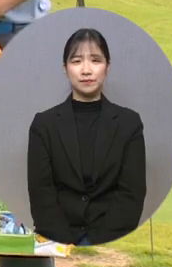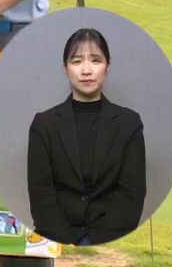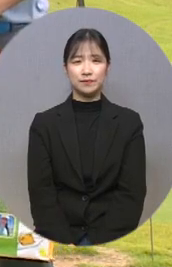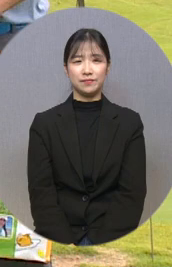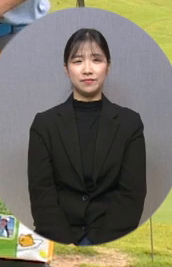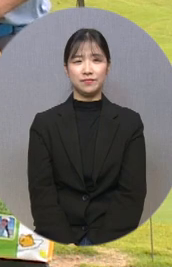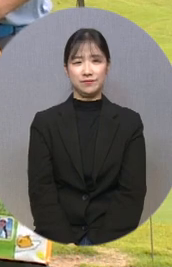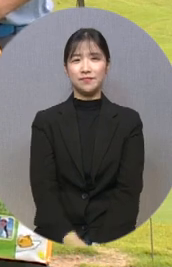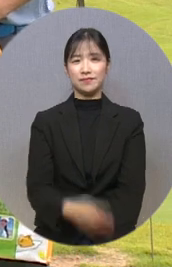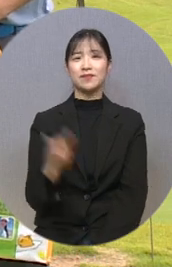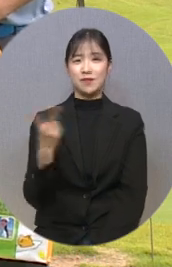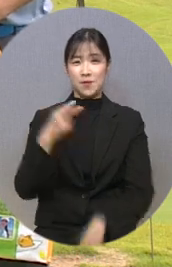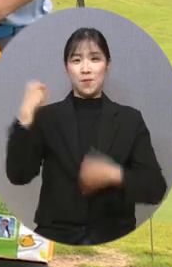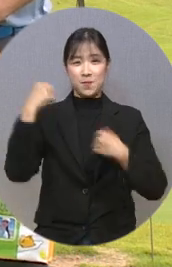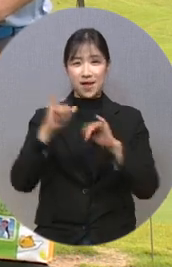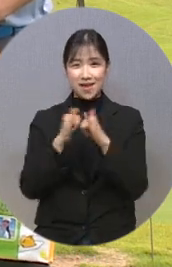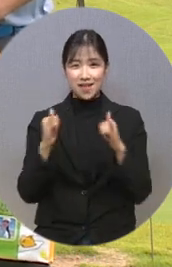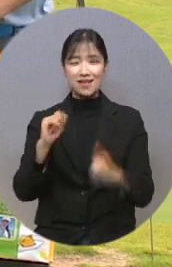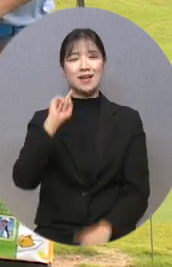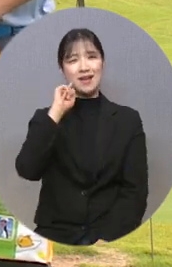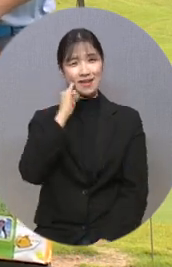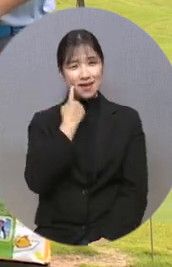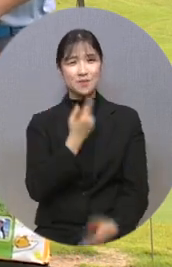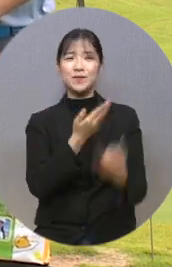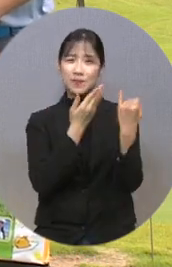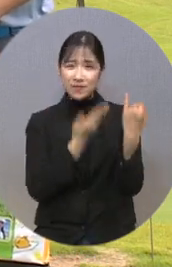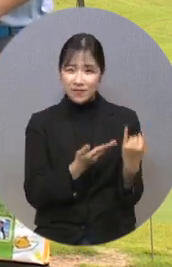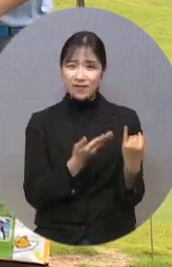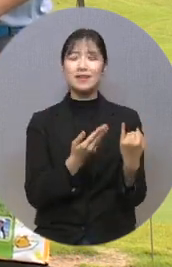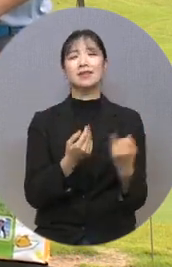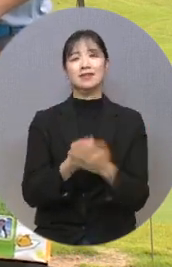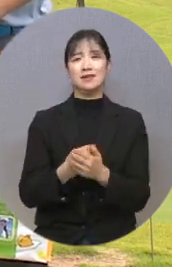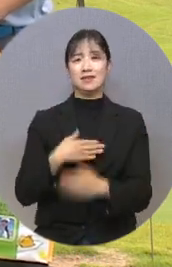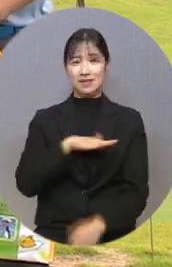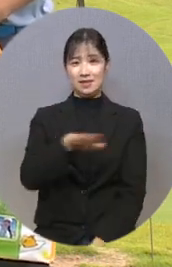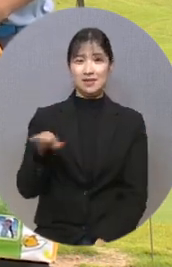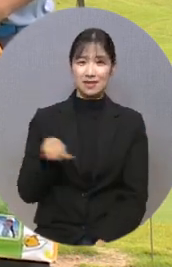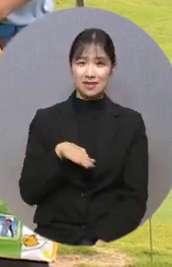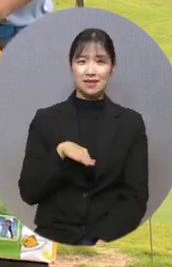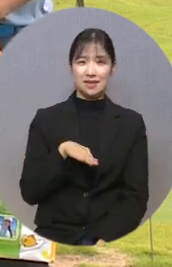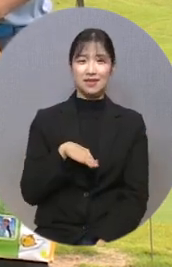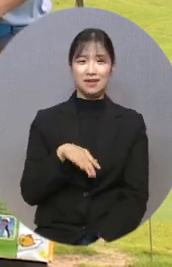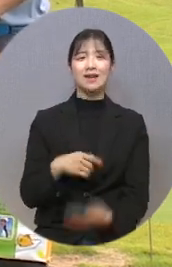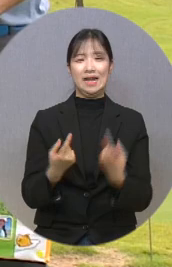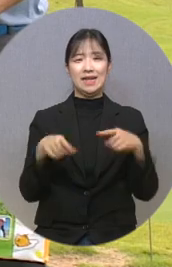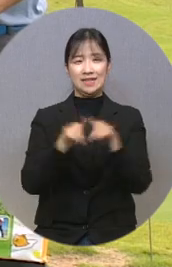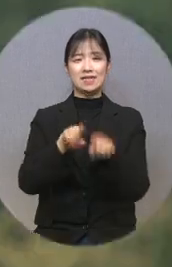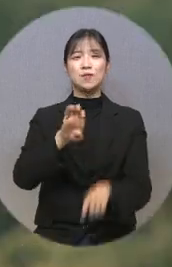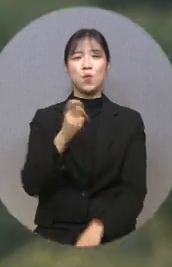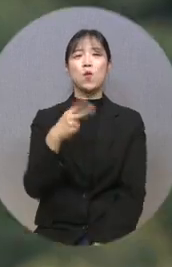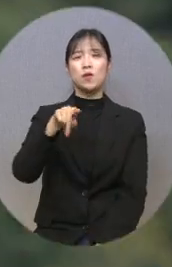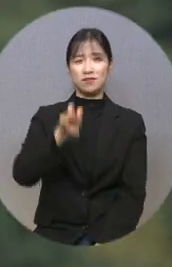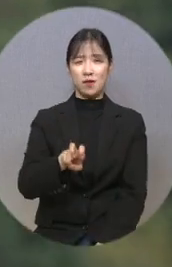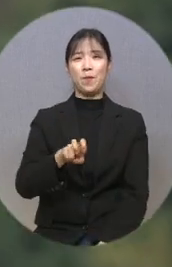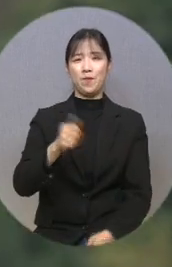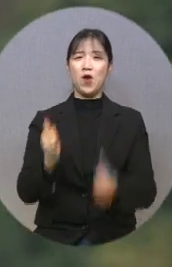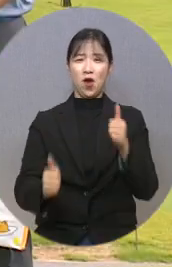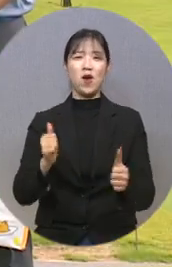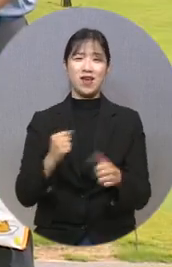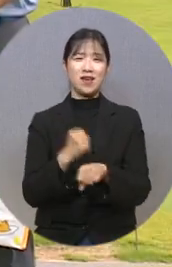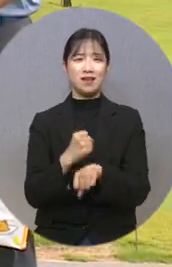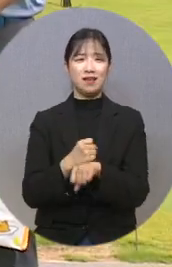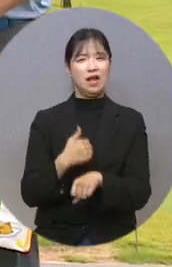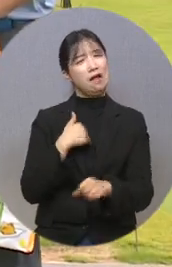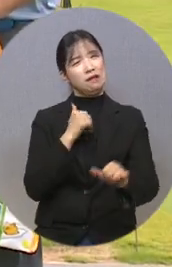여러분 진격의 두 배우님과 이쁜 인플루언서 유진공주님과 저희가 이렇게 포섬 경기를 하게 되었는데요. 저희가 질 것 같아요.